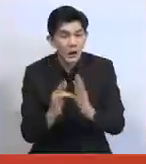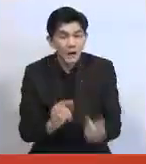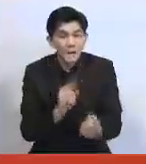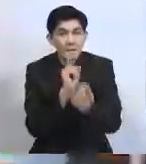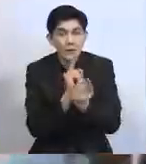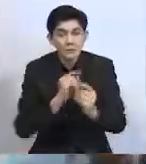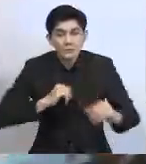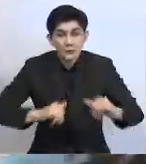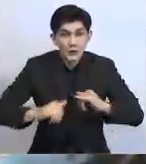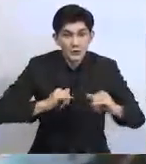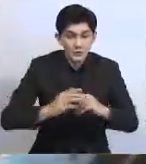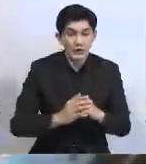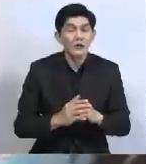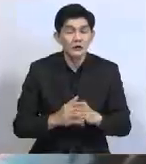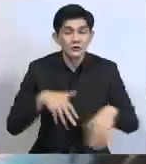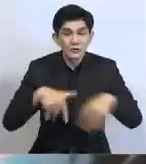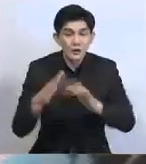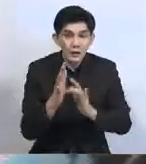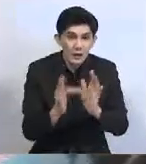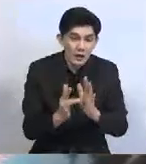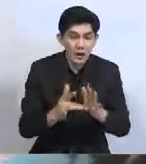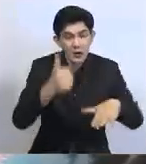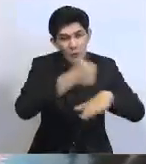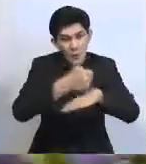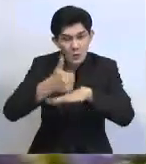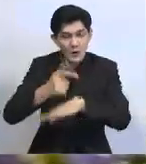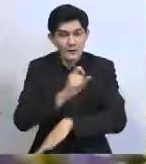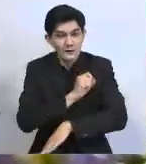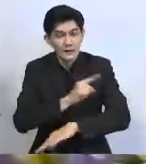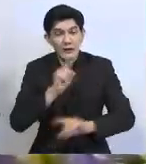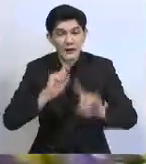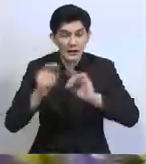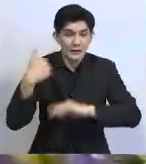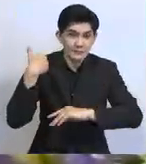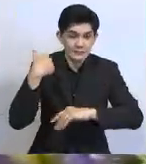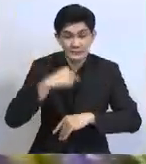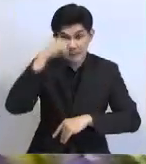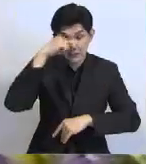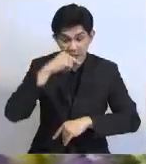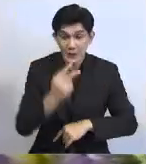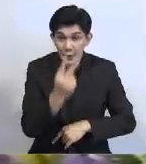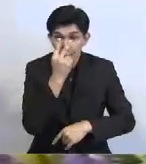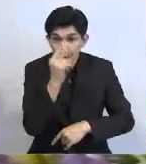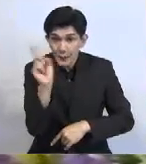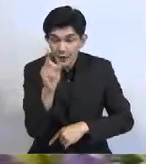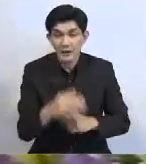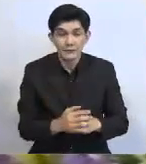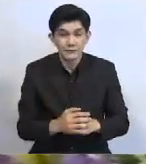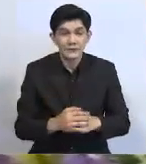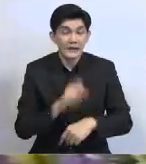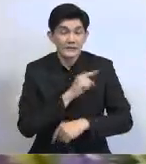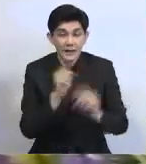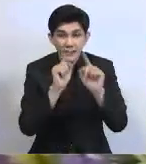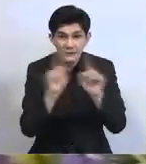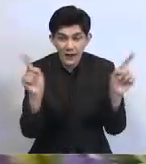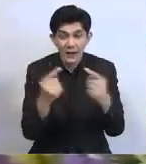วชนคริสตชนคาทอลิกและผู้นำศาสนาต่างๆในประเทศไทยโดยมองว่าแม้จะต่างศาสน